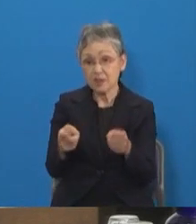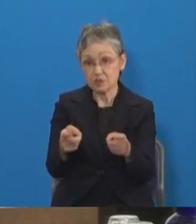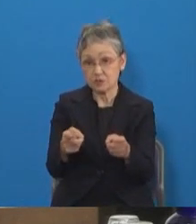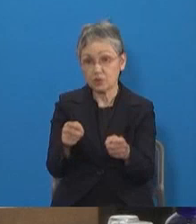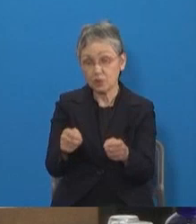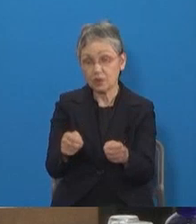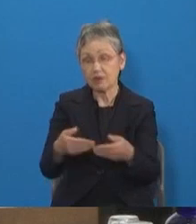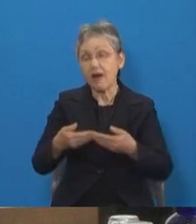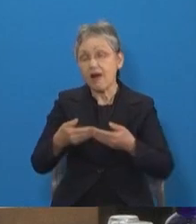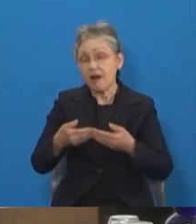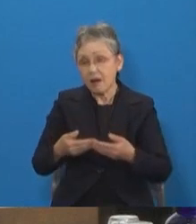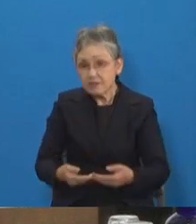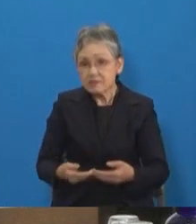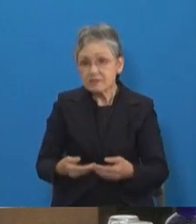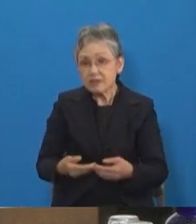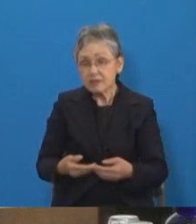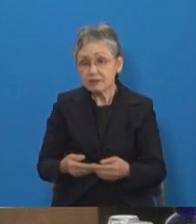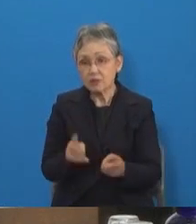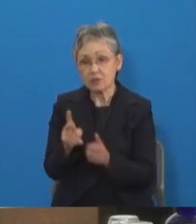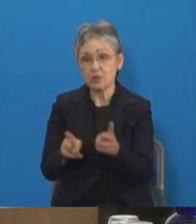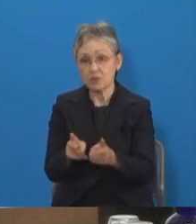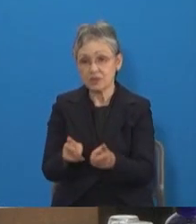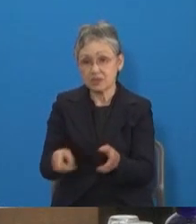装置義務化を定めた